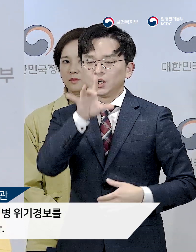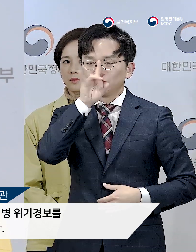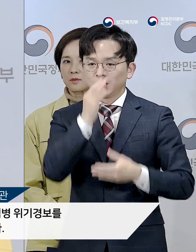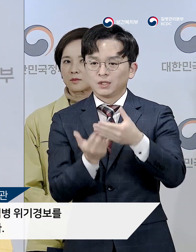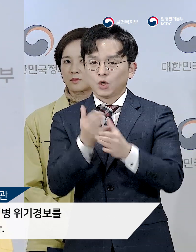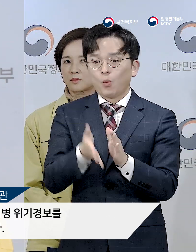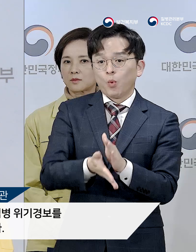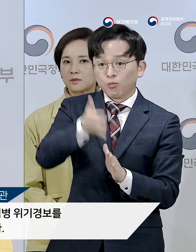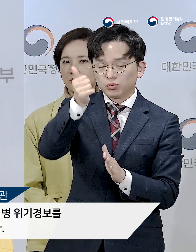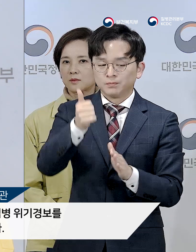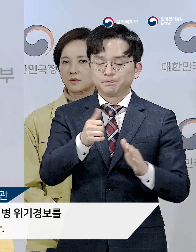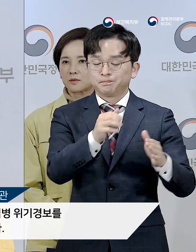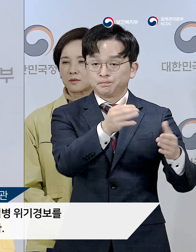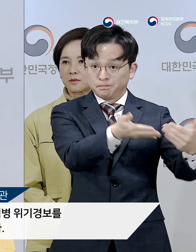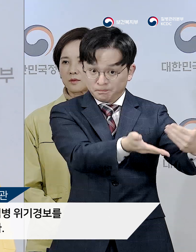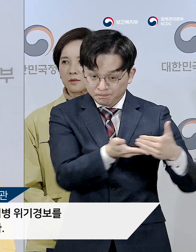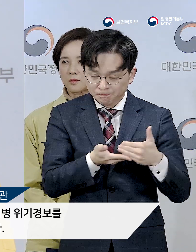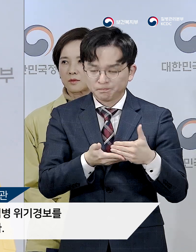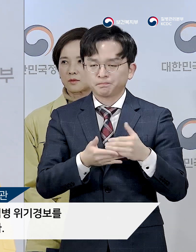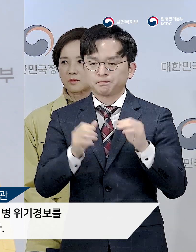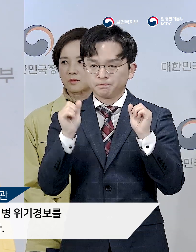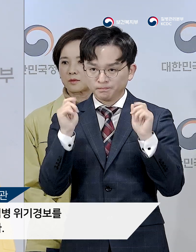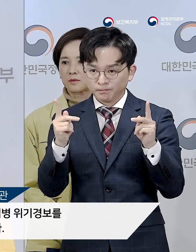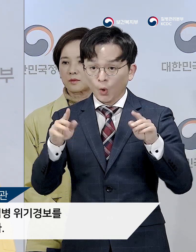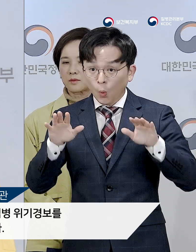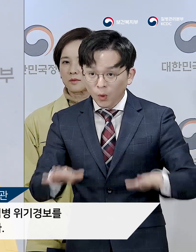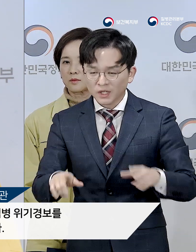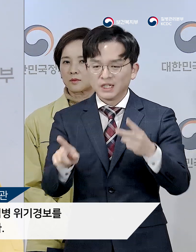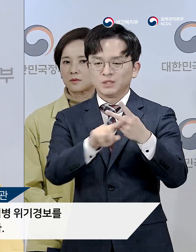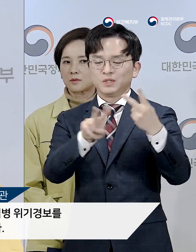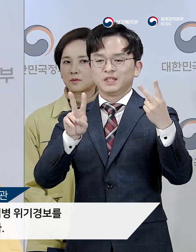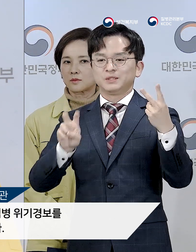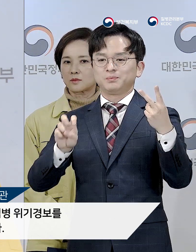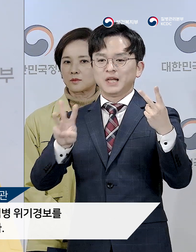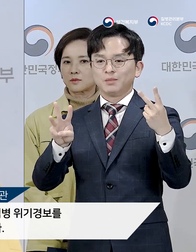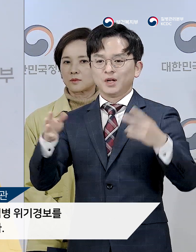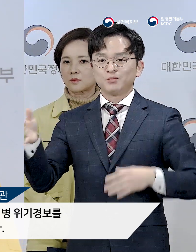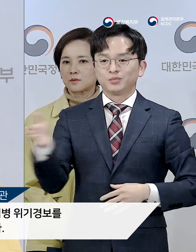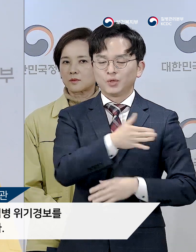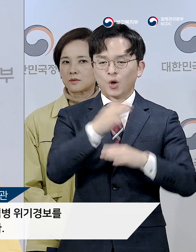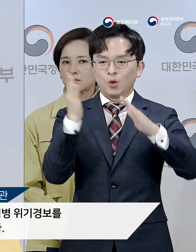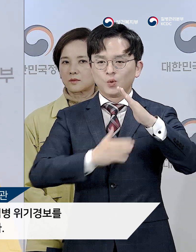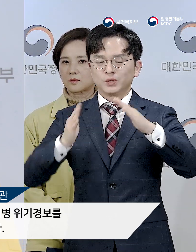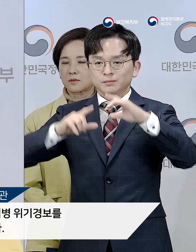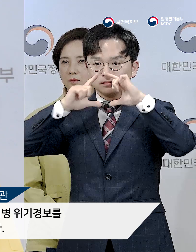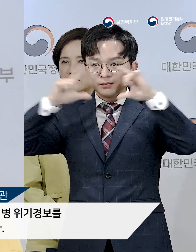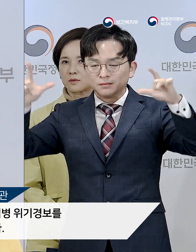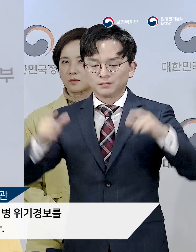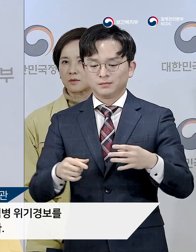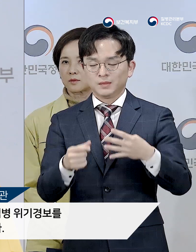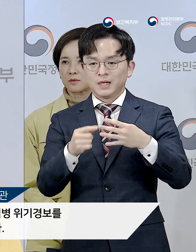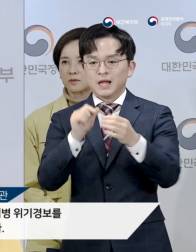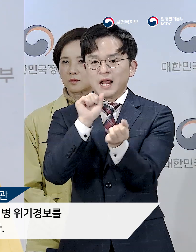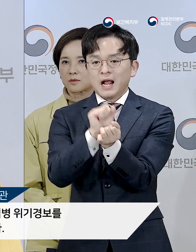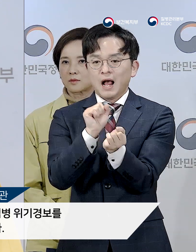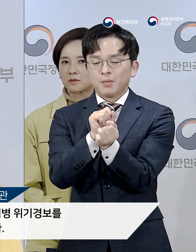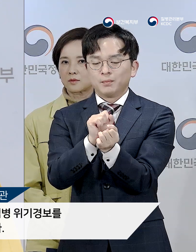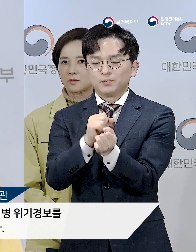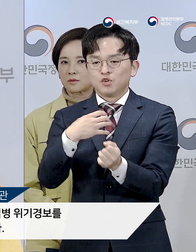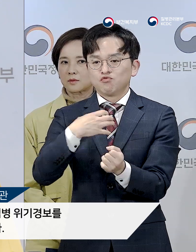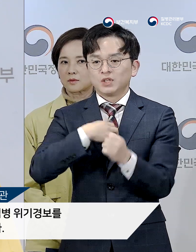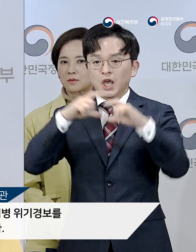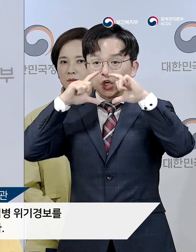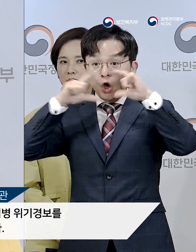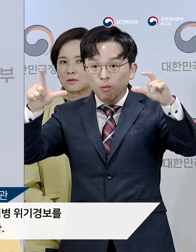중수본은 이를 받아들여 금일 2월 23일자로 감염병 위기경보를 경계에서